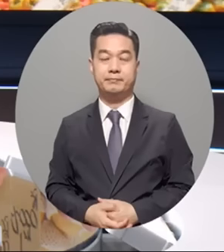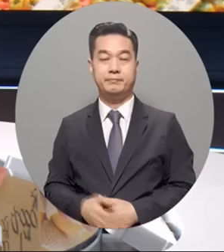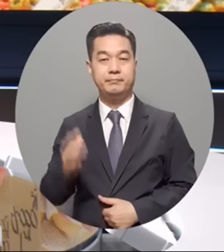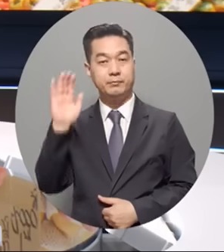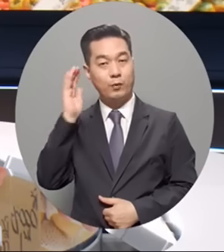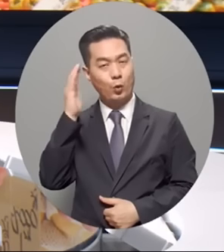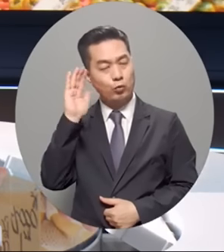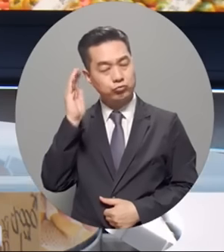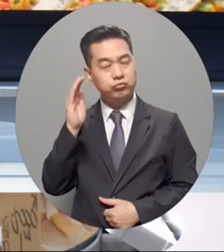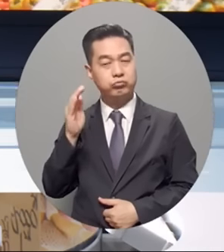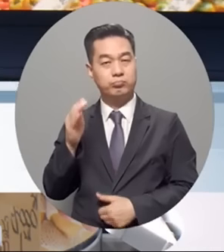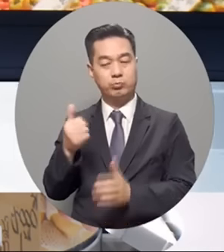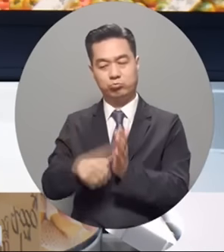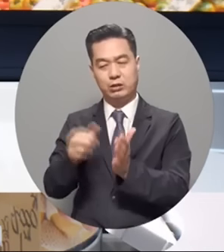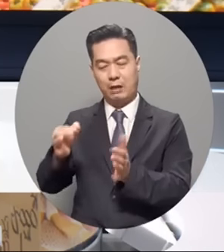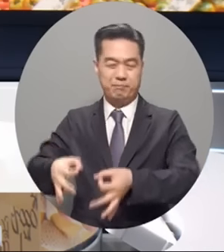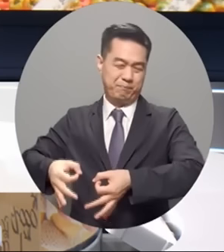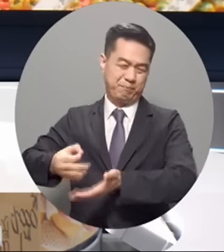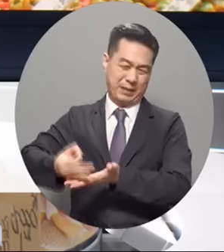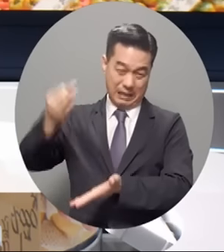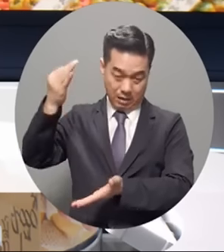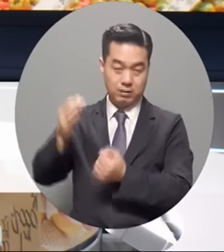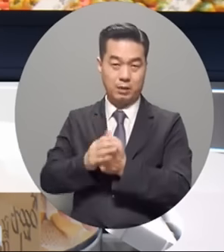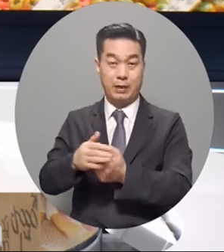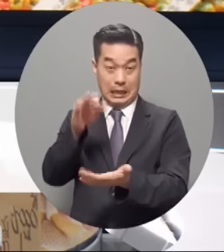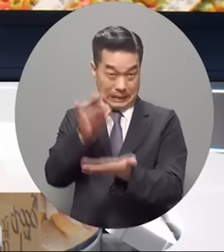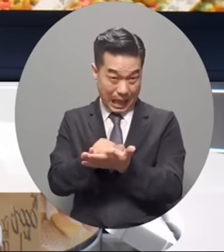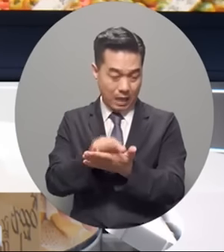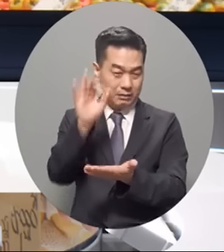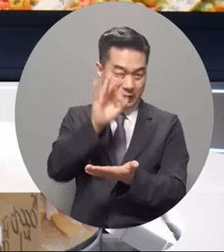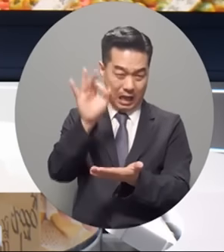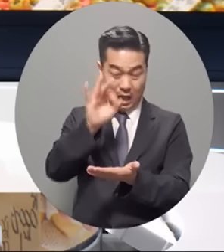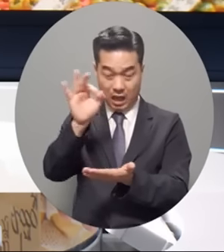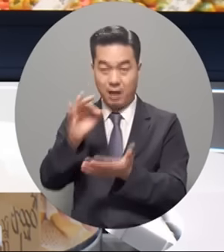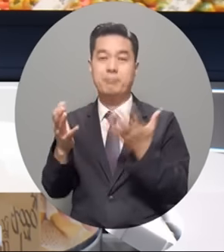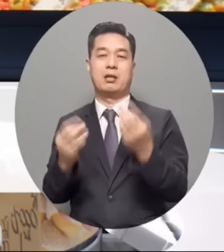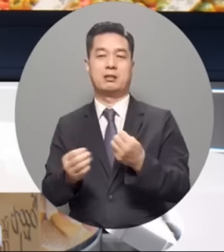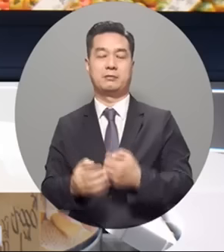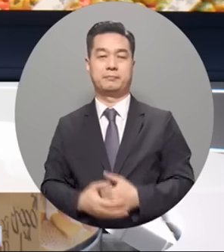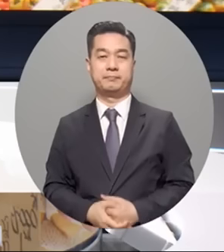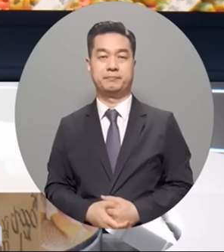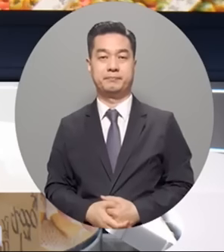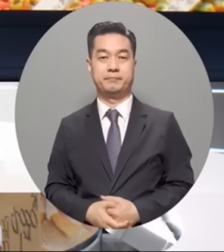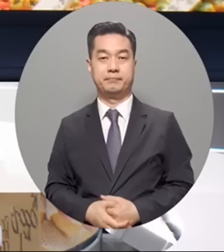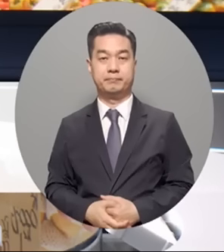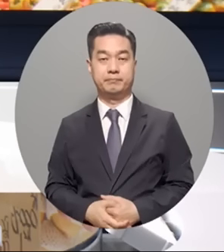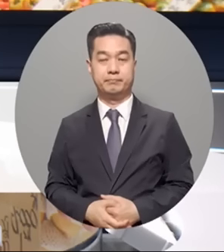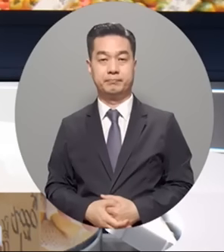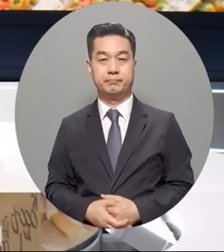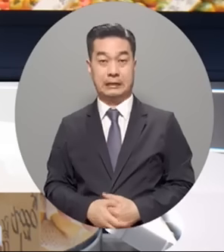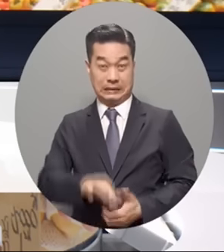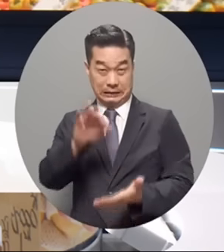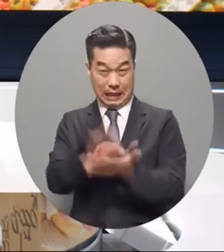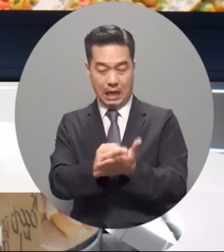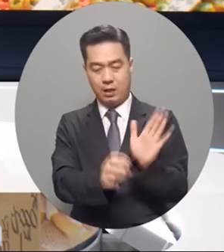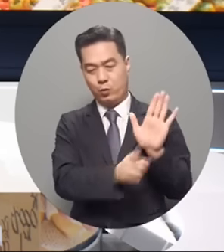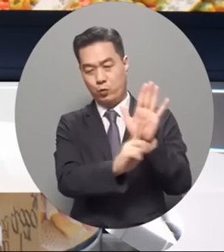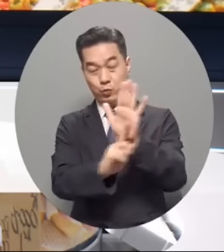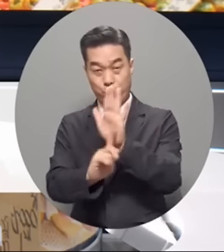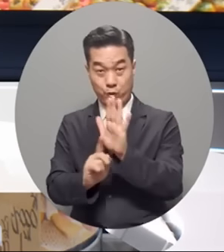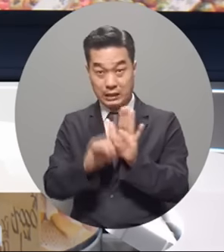워낙 비싼 물가 탓에 한 푼이라도 더 싼 곳을 찾으려는 소비자들이 많죠. 이른바 초저가를 대대적으로